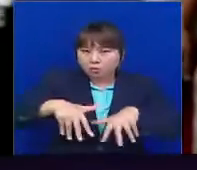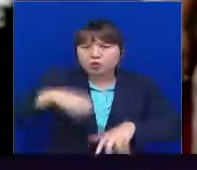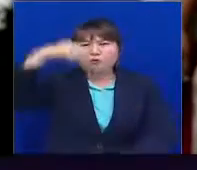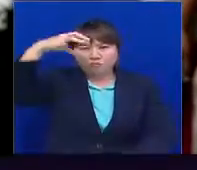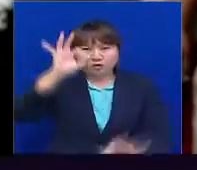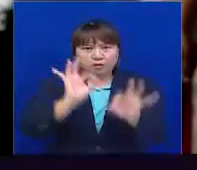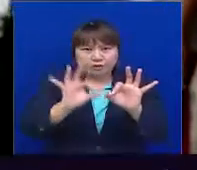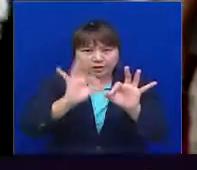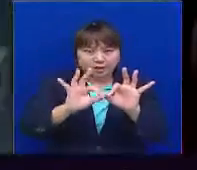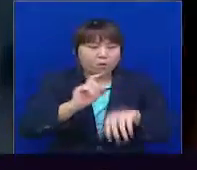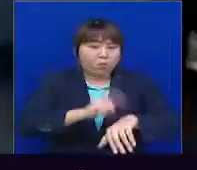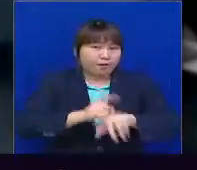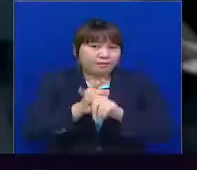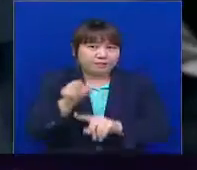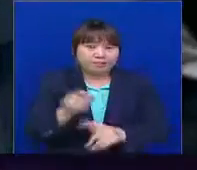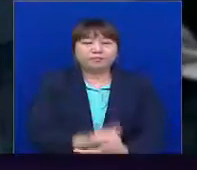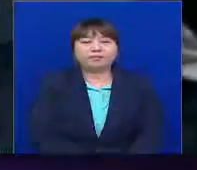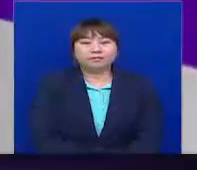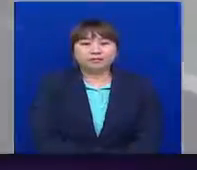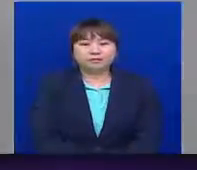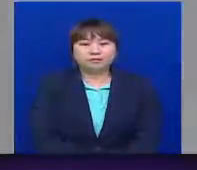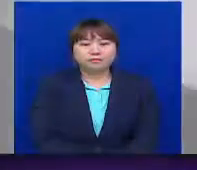ฟ้าอย่างประหยัดช่วงเวลาดังกล่าว